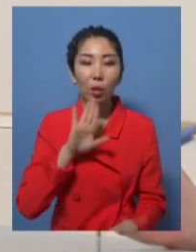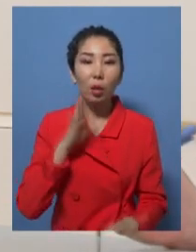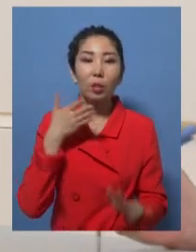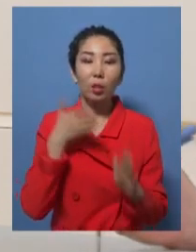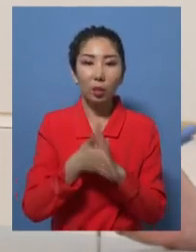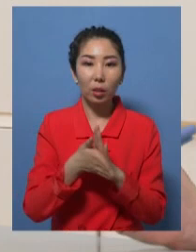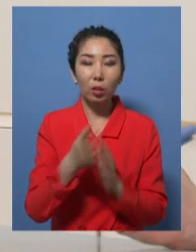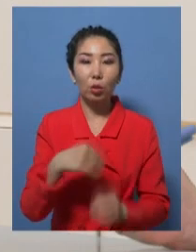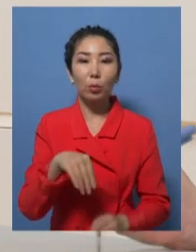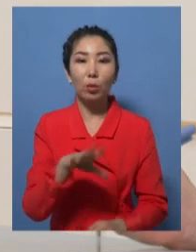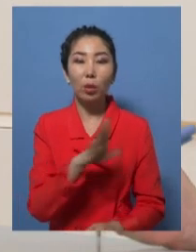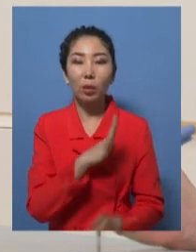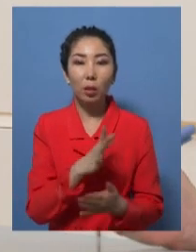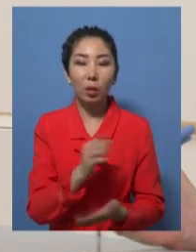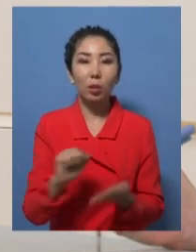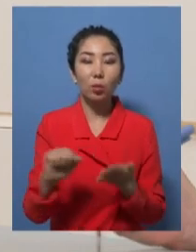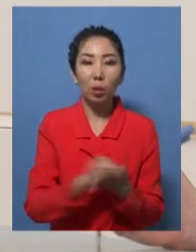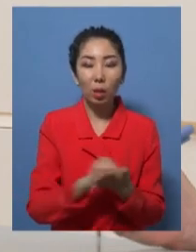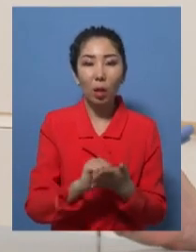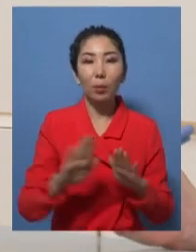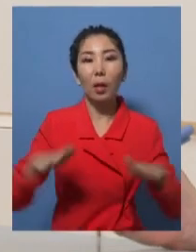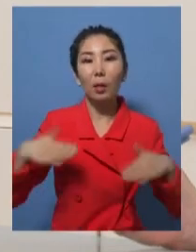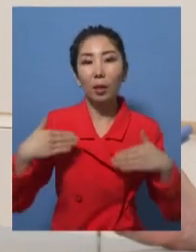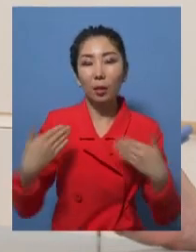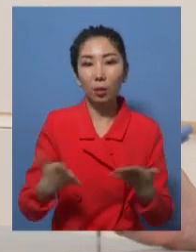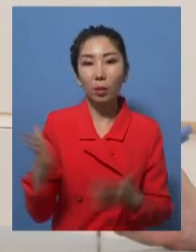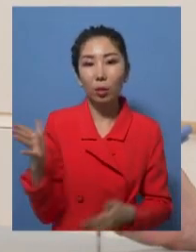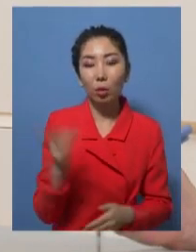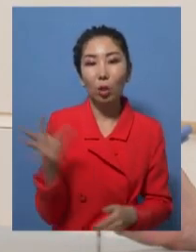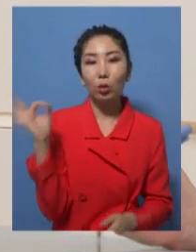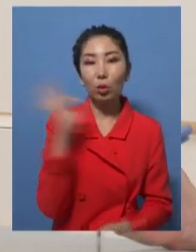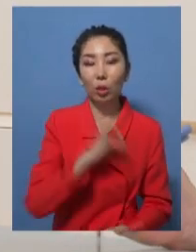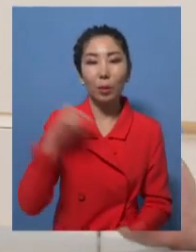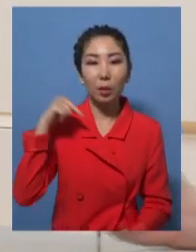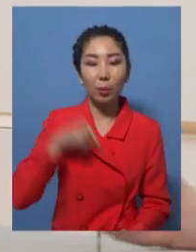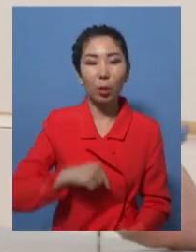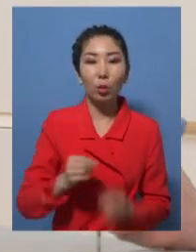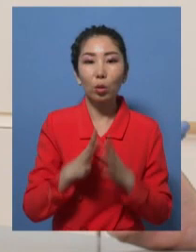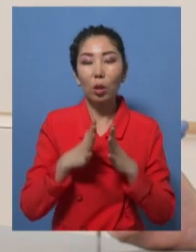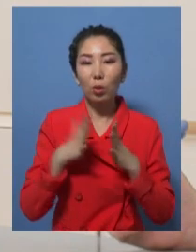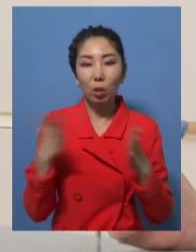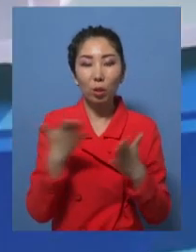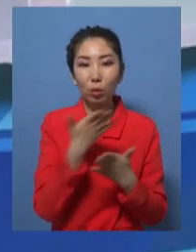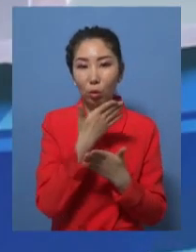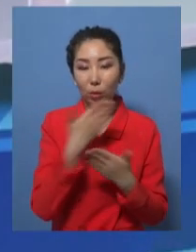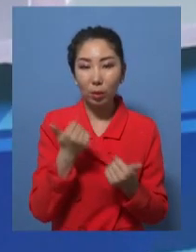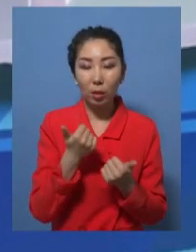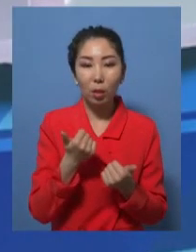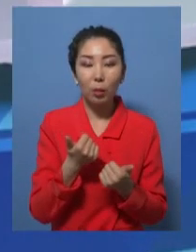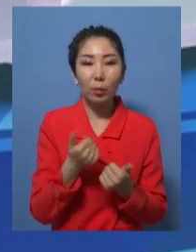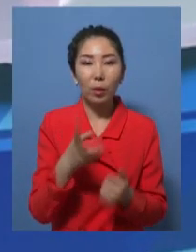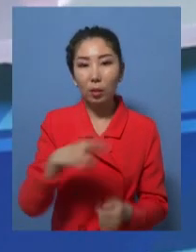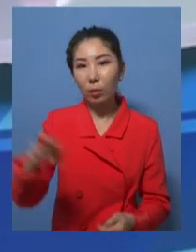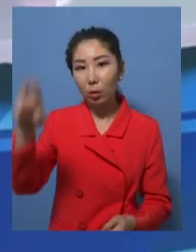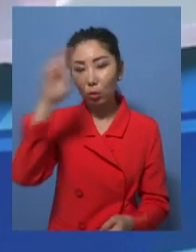шығын кетеді ол. Жұмысшылардың шығыны бар, ресурстар бар, солардың барлығын ол түскен пайда, халықтан түскен пайда. Өтемейді, жаппайды. Мемлекеттен